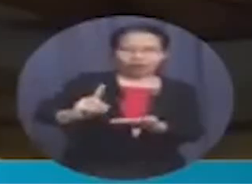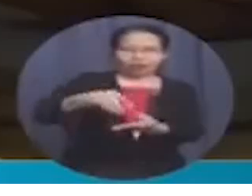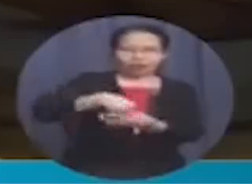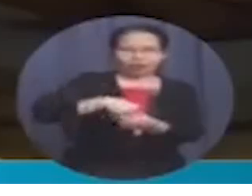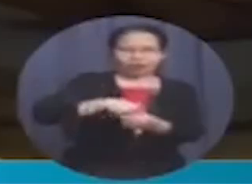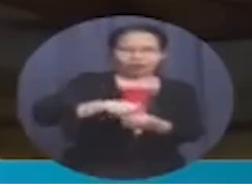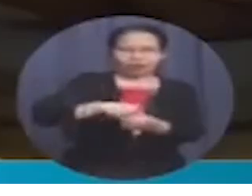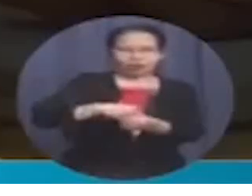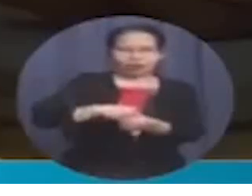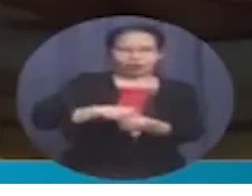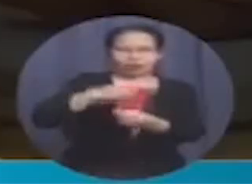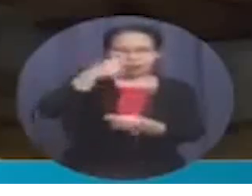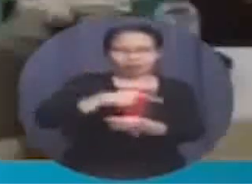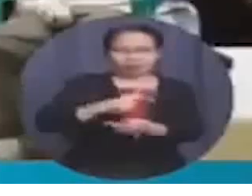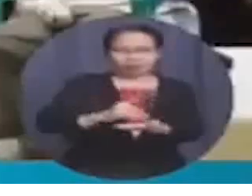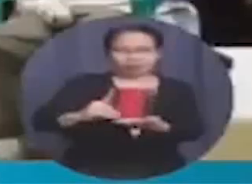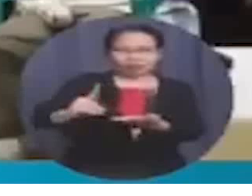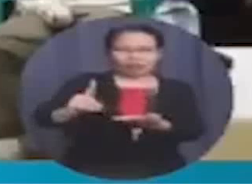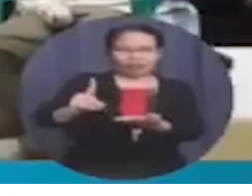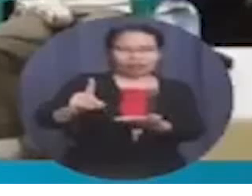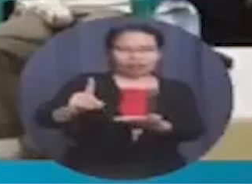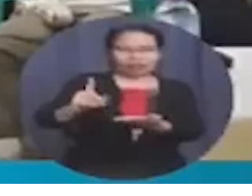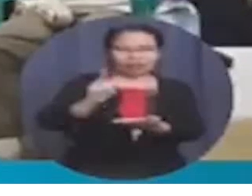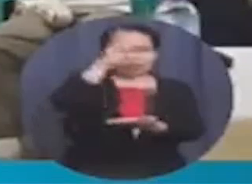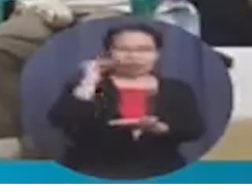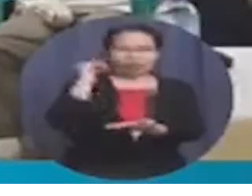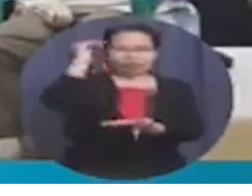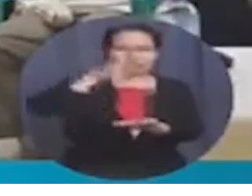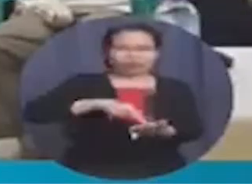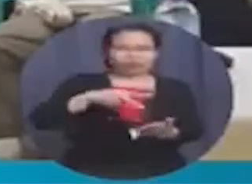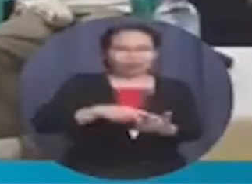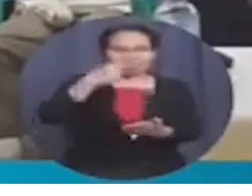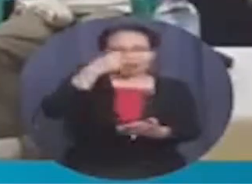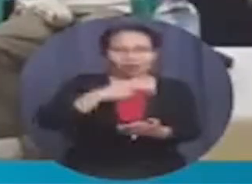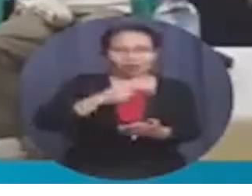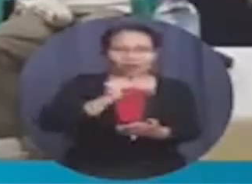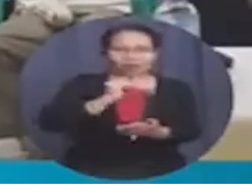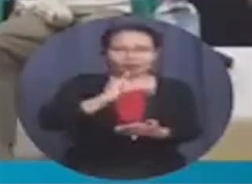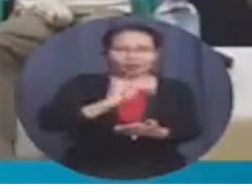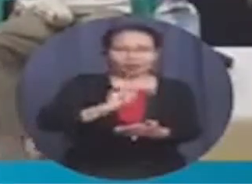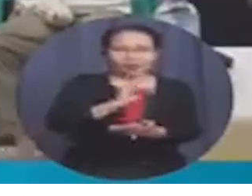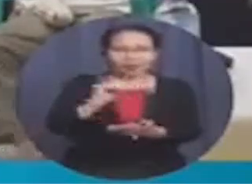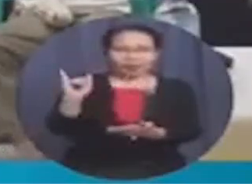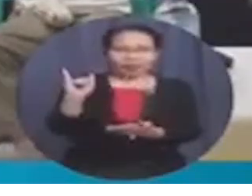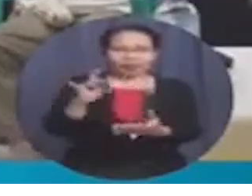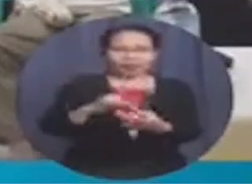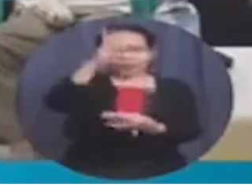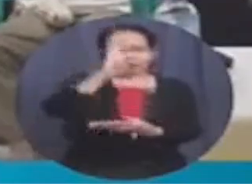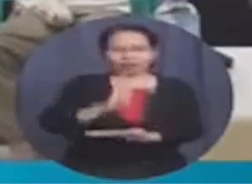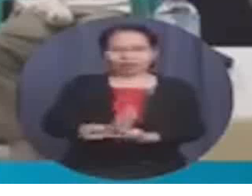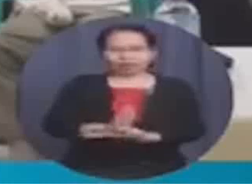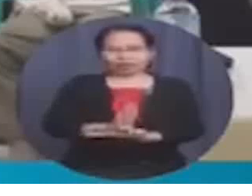In Greek, it is theotes. Theotes means, in Greek, the being of